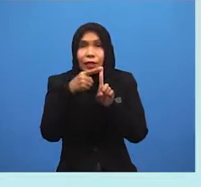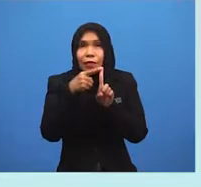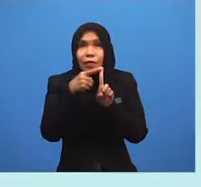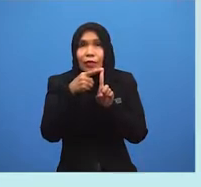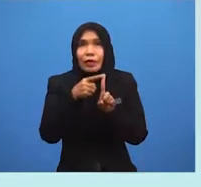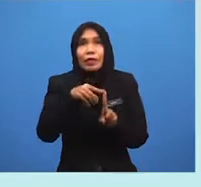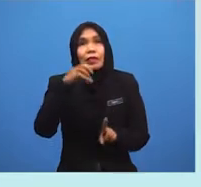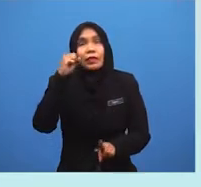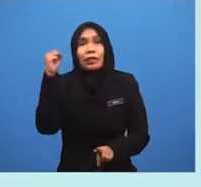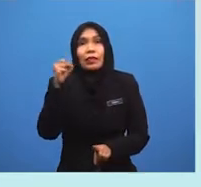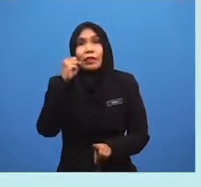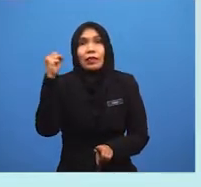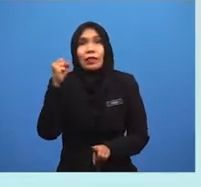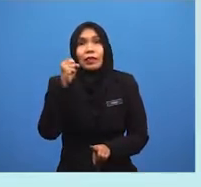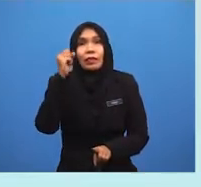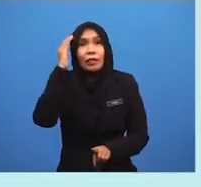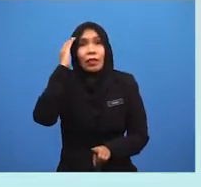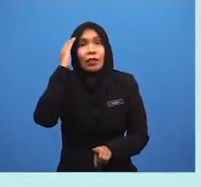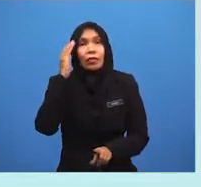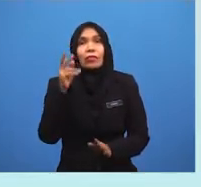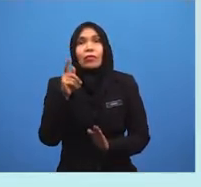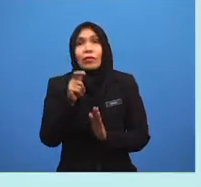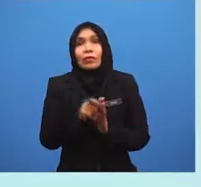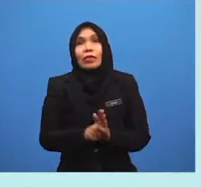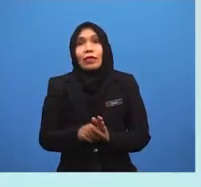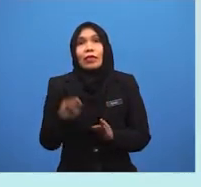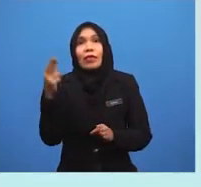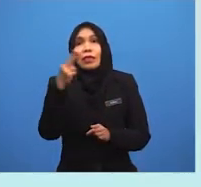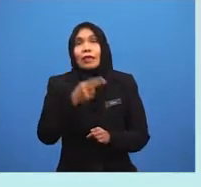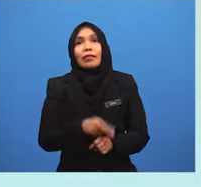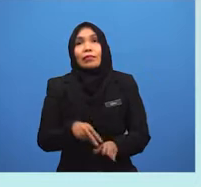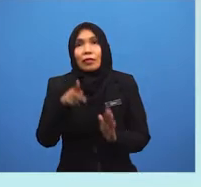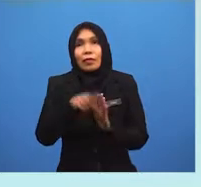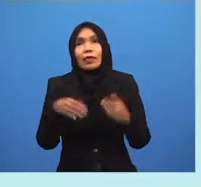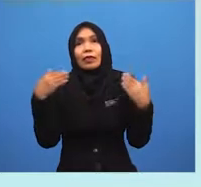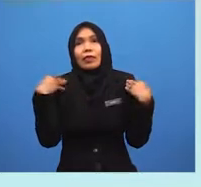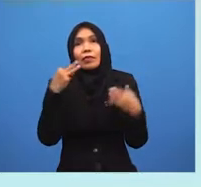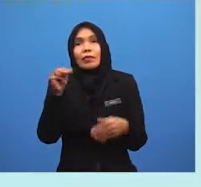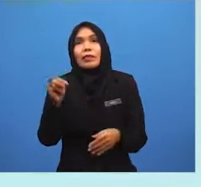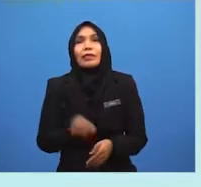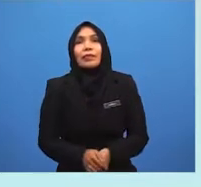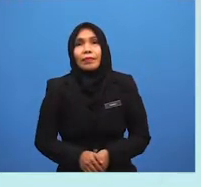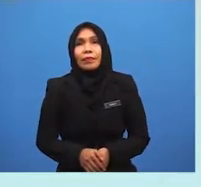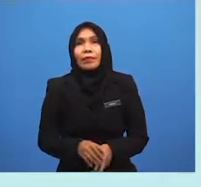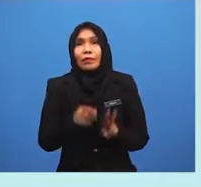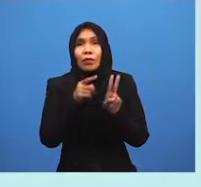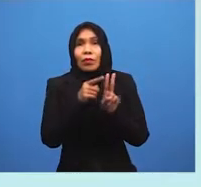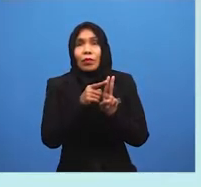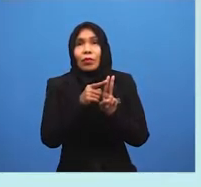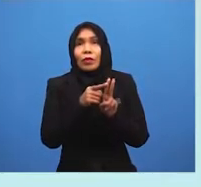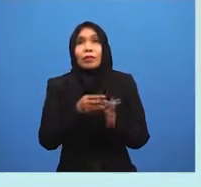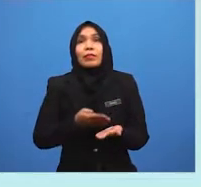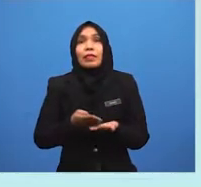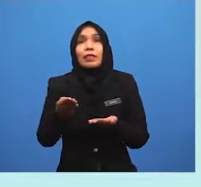terhadap keadaan mereka. Yang kedua, menghulurkan bantuan pada bila-bila